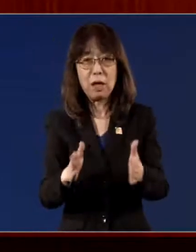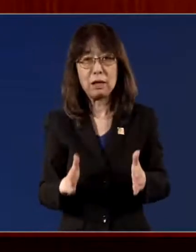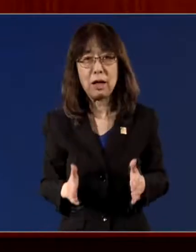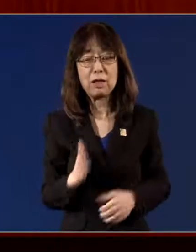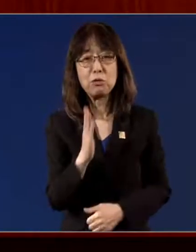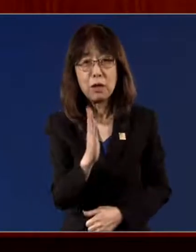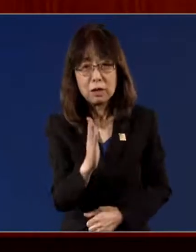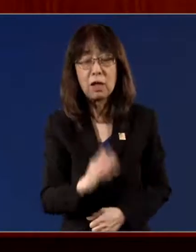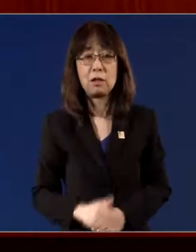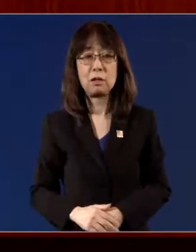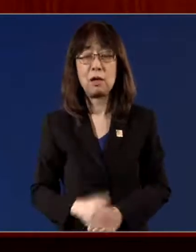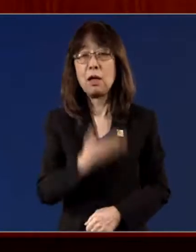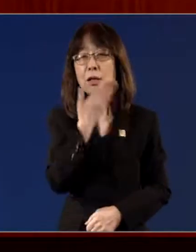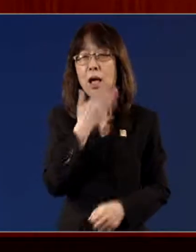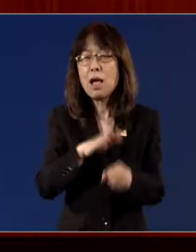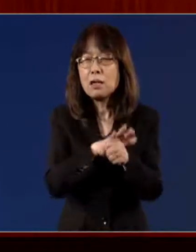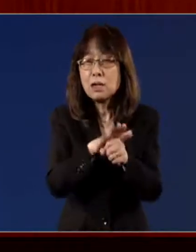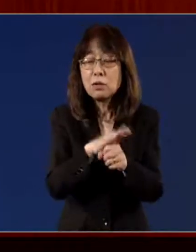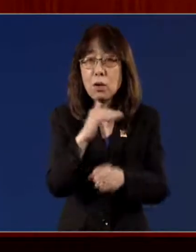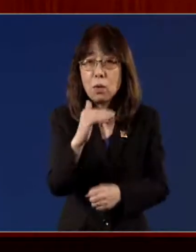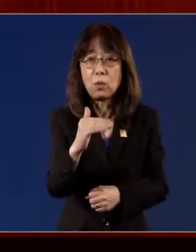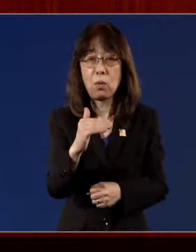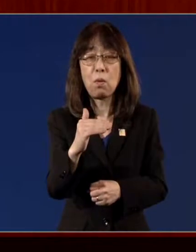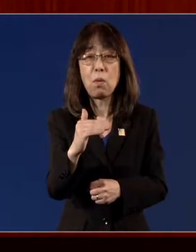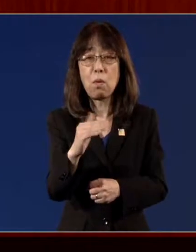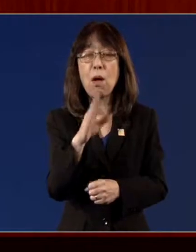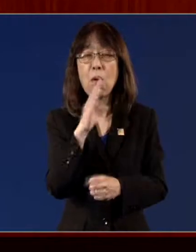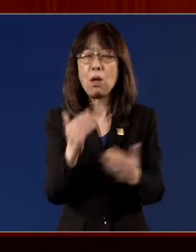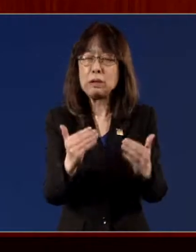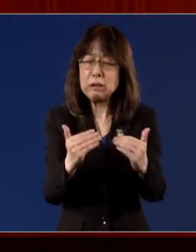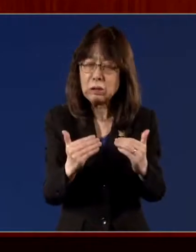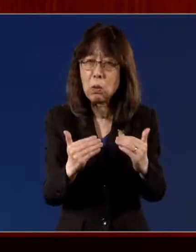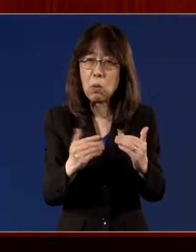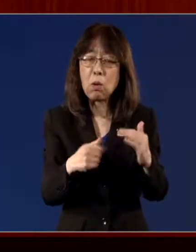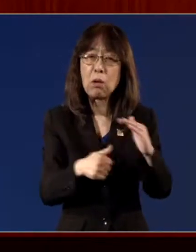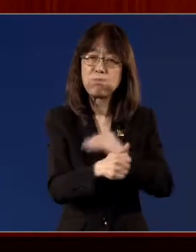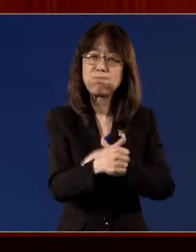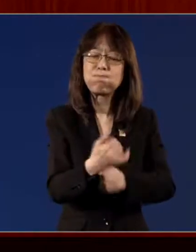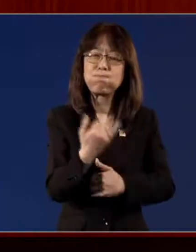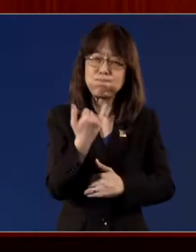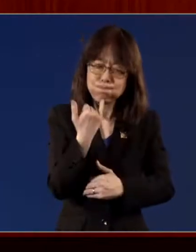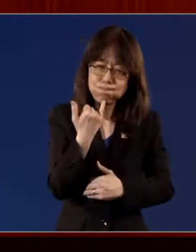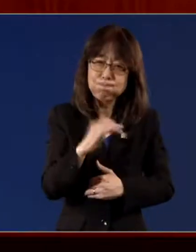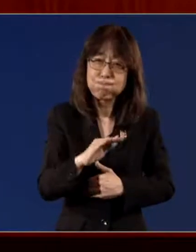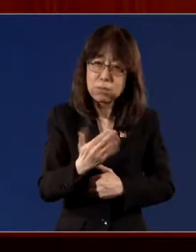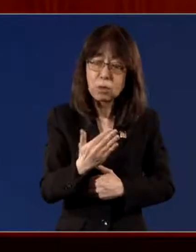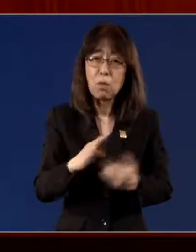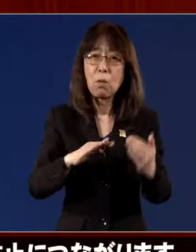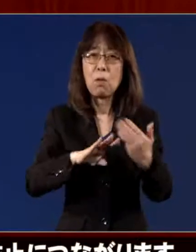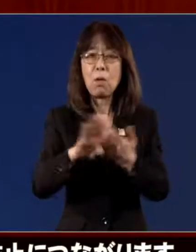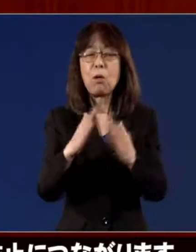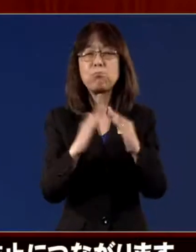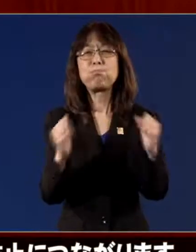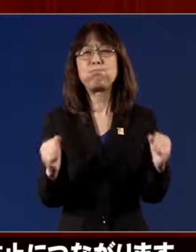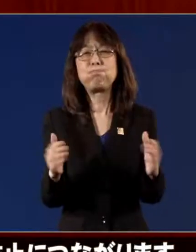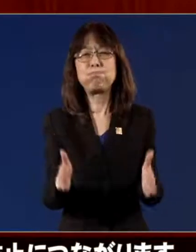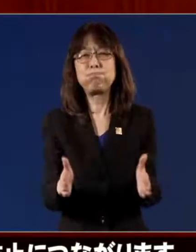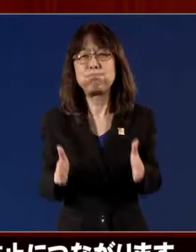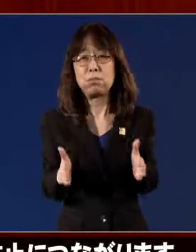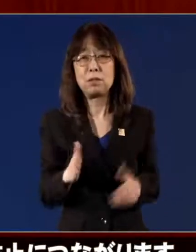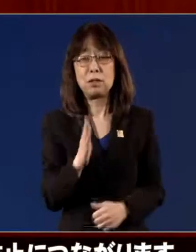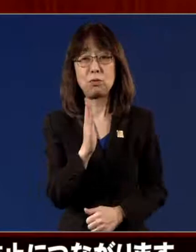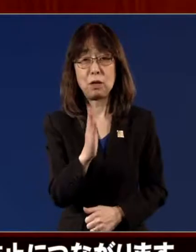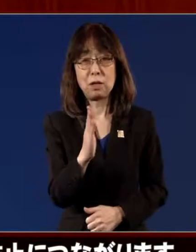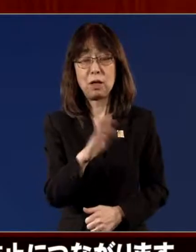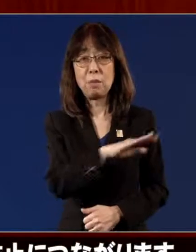そして大切なことは不要不急の外出をしないということです皆様の行動が